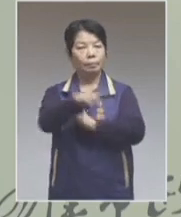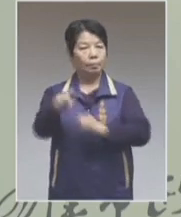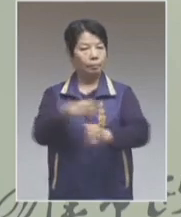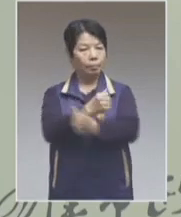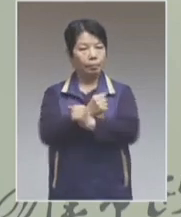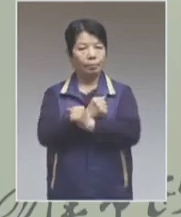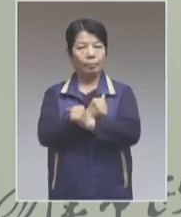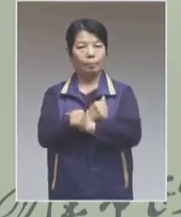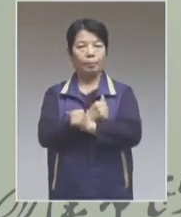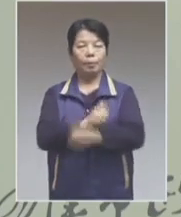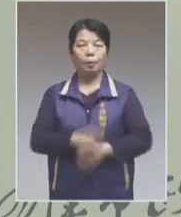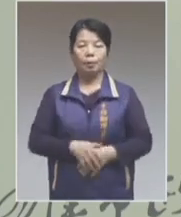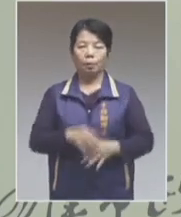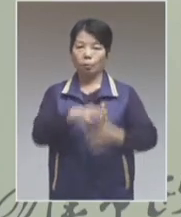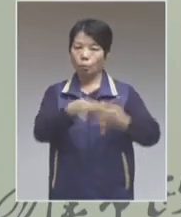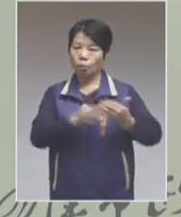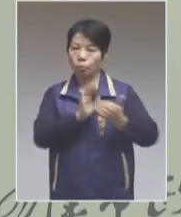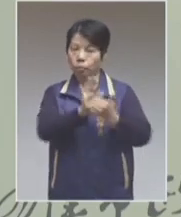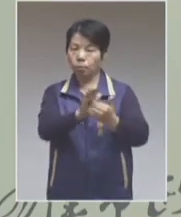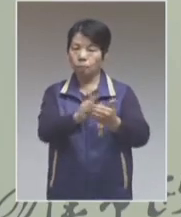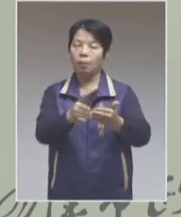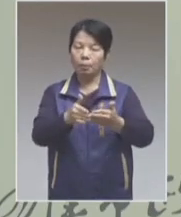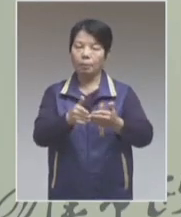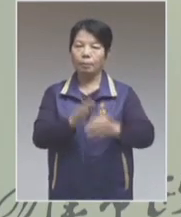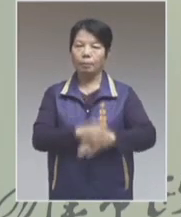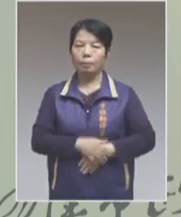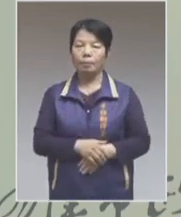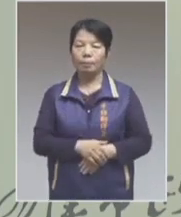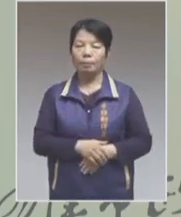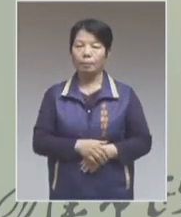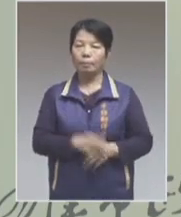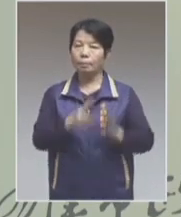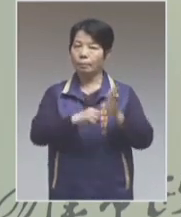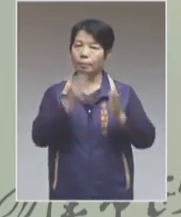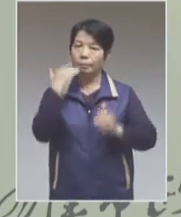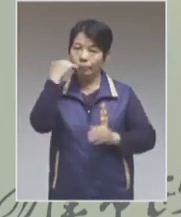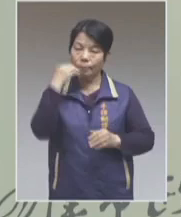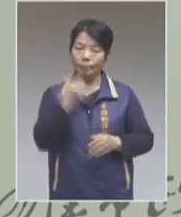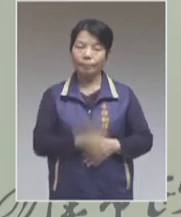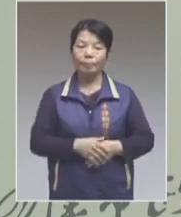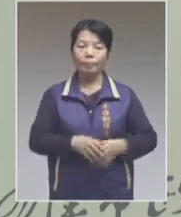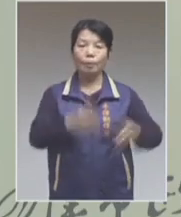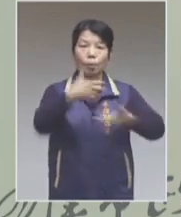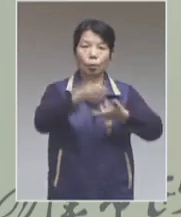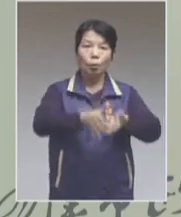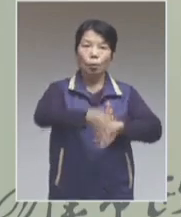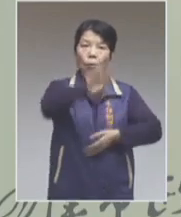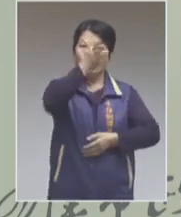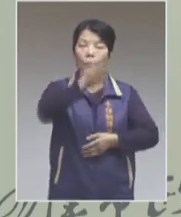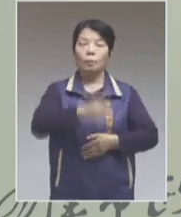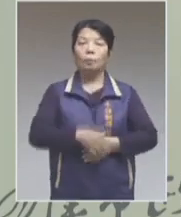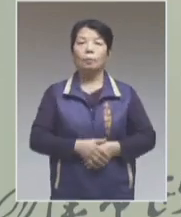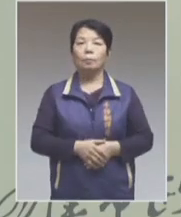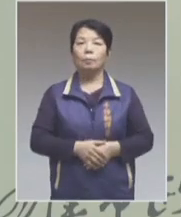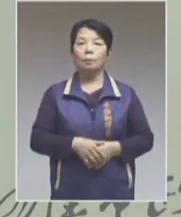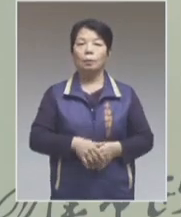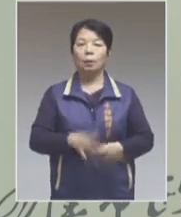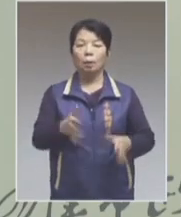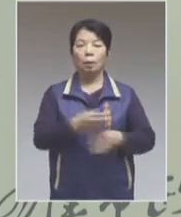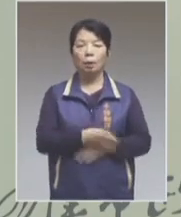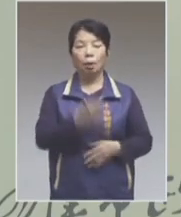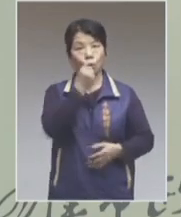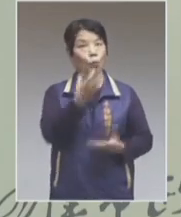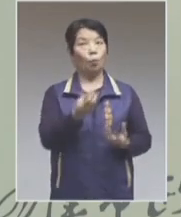几个防疫的工作还是要落实，譬如说在餐厅就是要带上这个没有吃东西的时